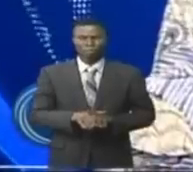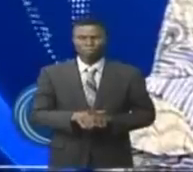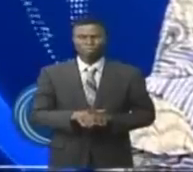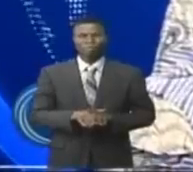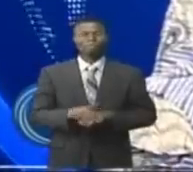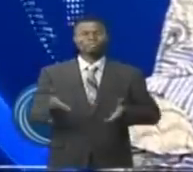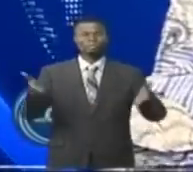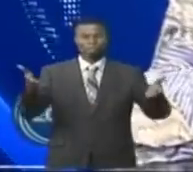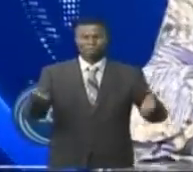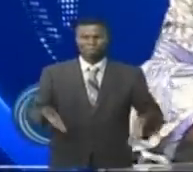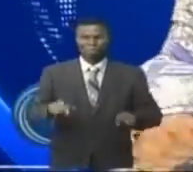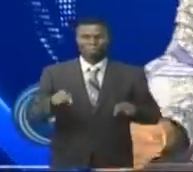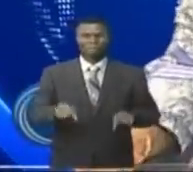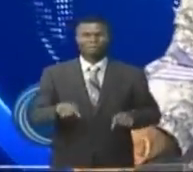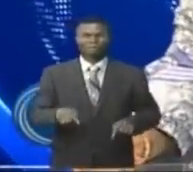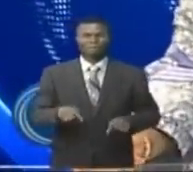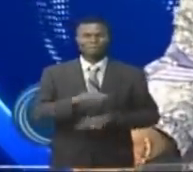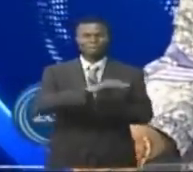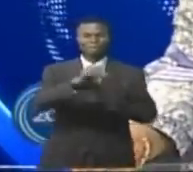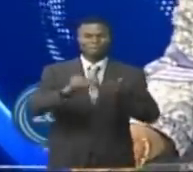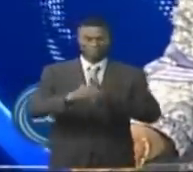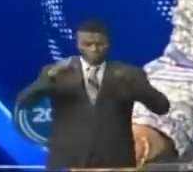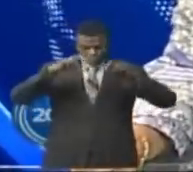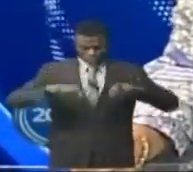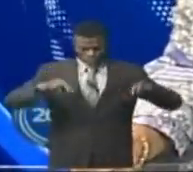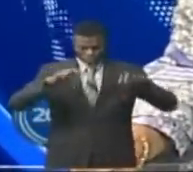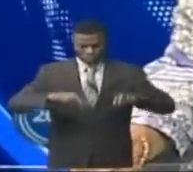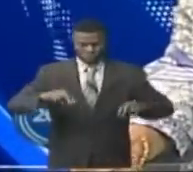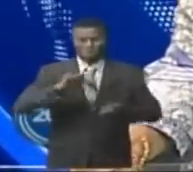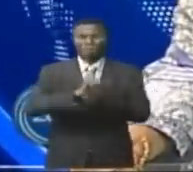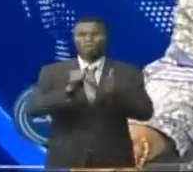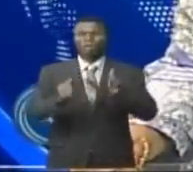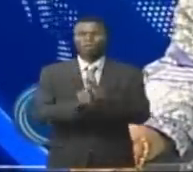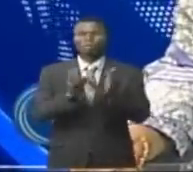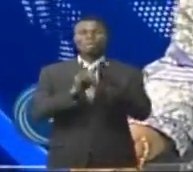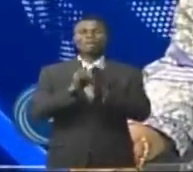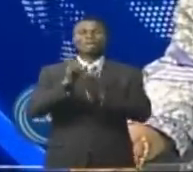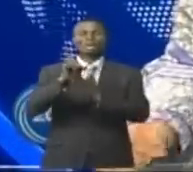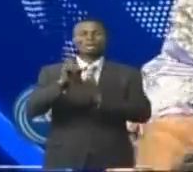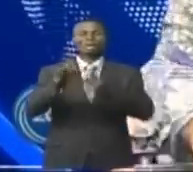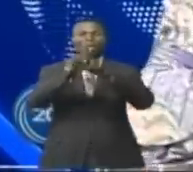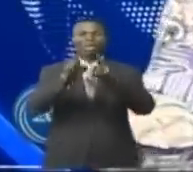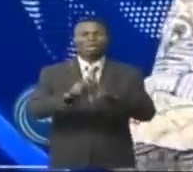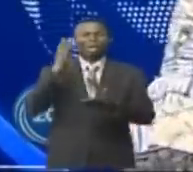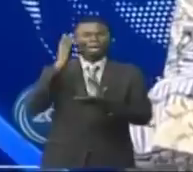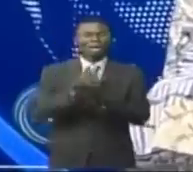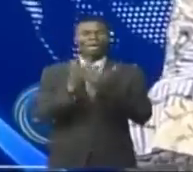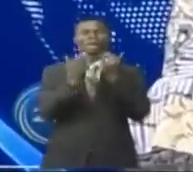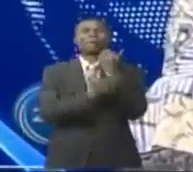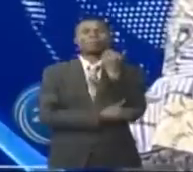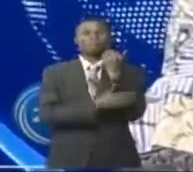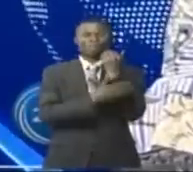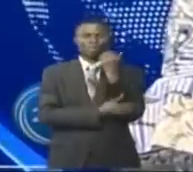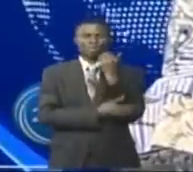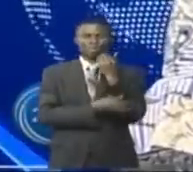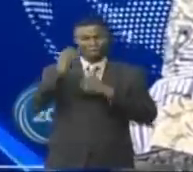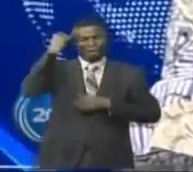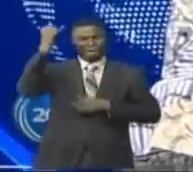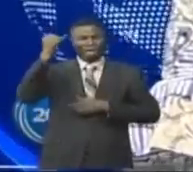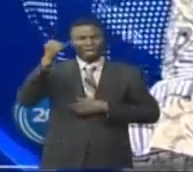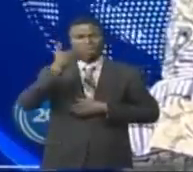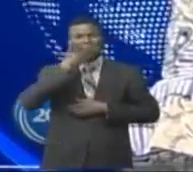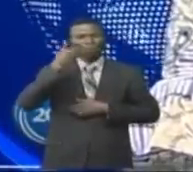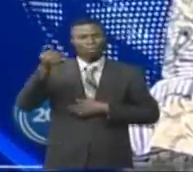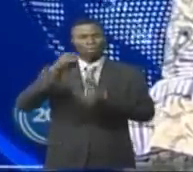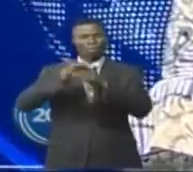Il existe désormais un centre de recherche sur des questions de développement et de lutte contre la pauvreté, des idées à peaufiner par